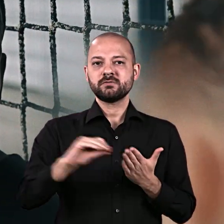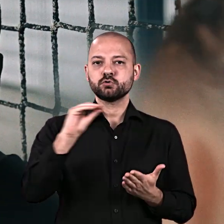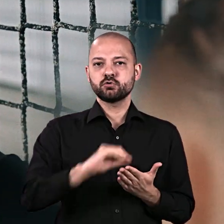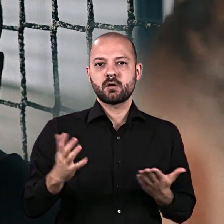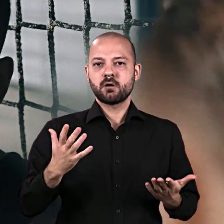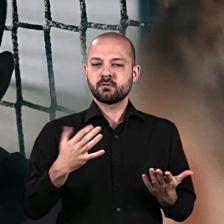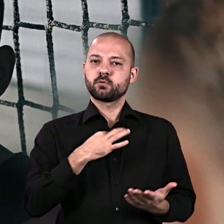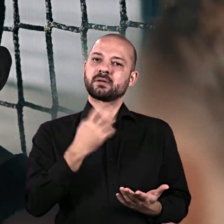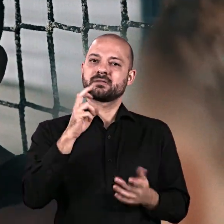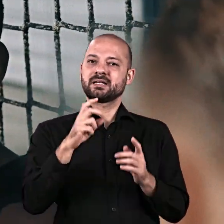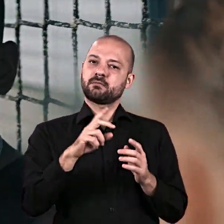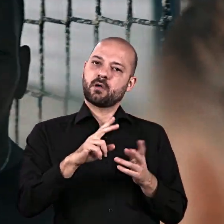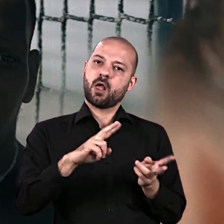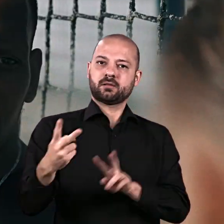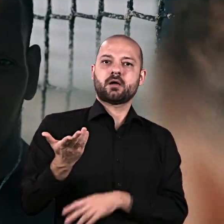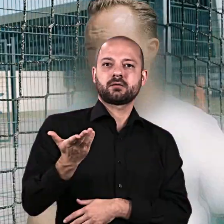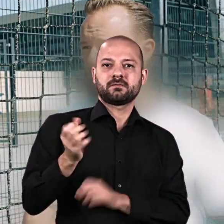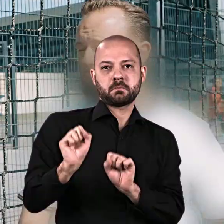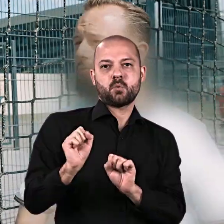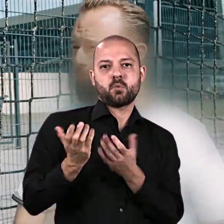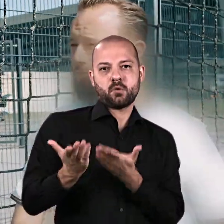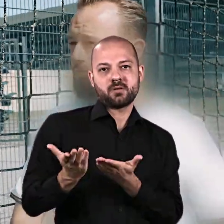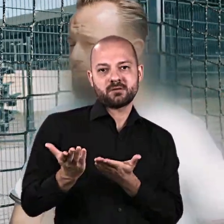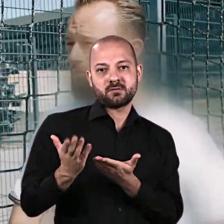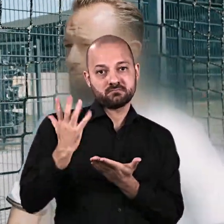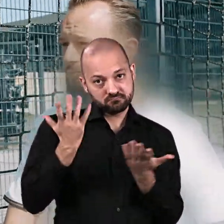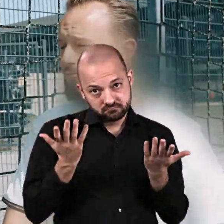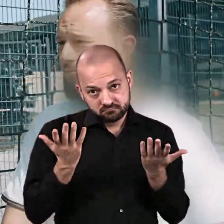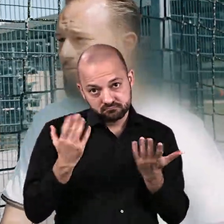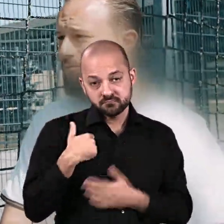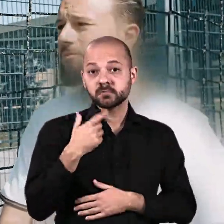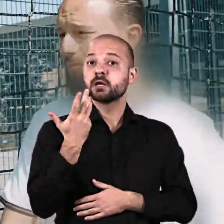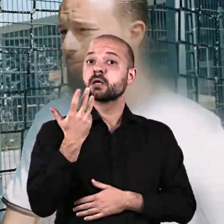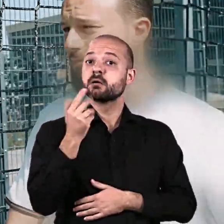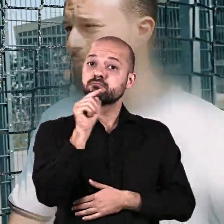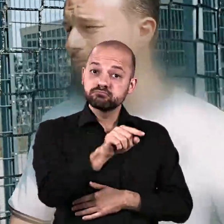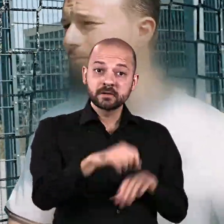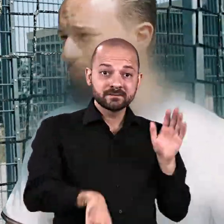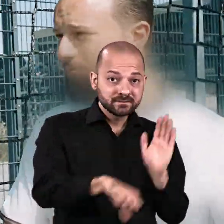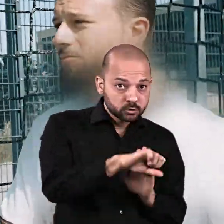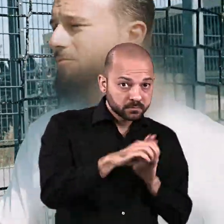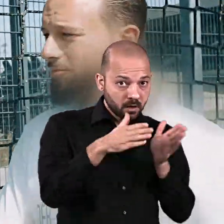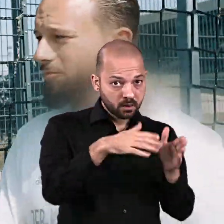gekommen, dass ich irgendwann auch ein Schriftsteller sein wollte. Und das war auch andere Alternative.